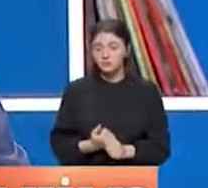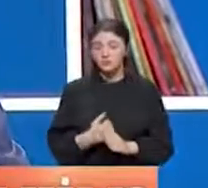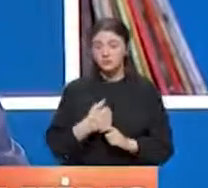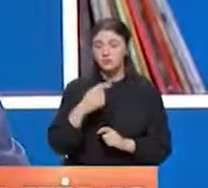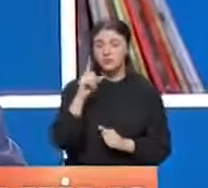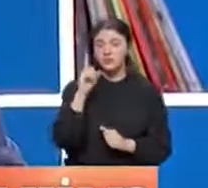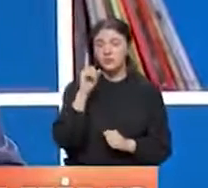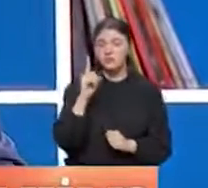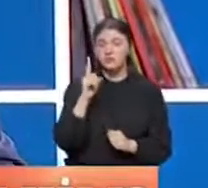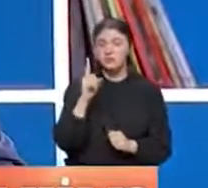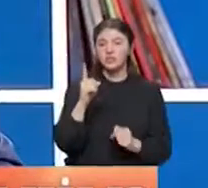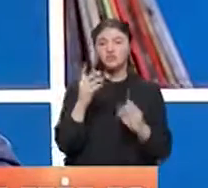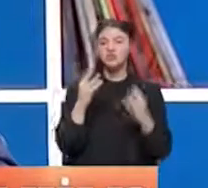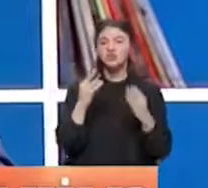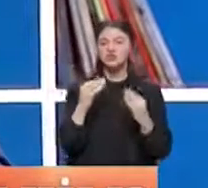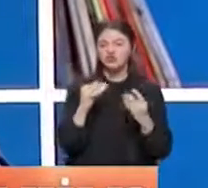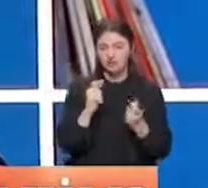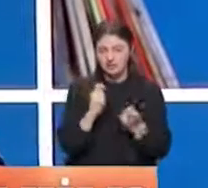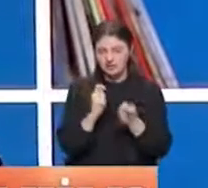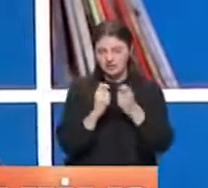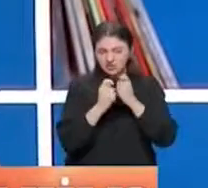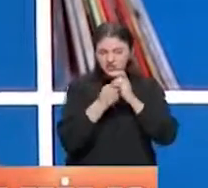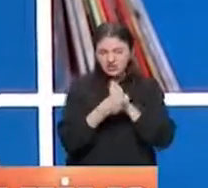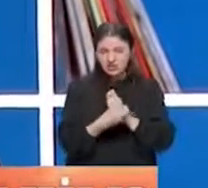bir yumuşak geçişi,